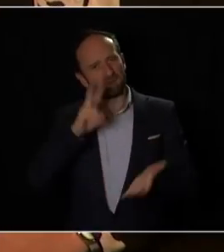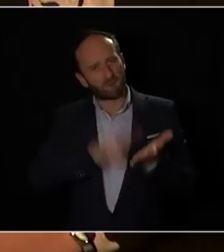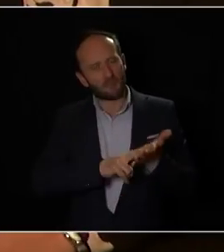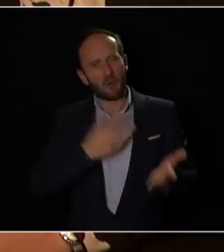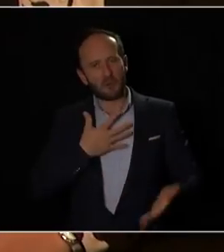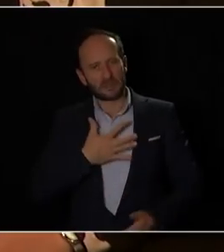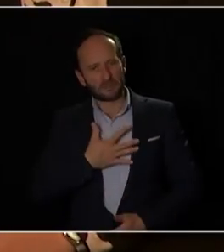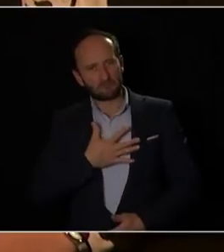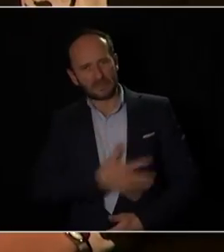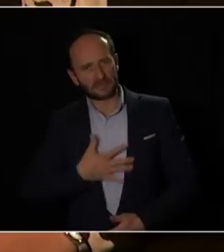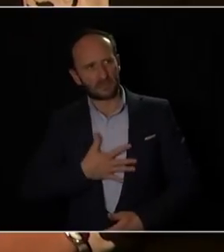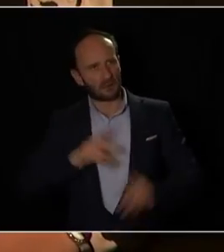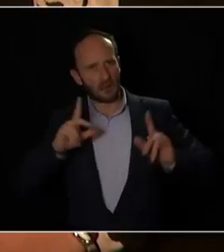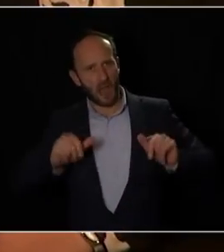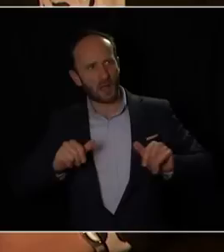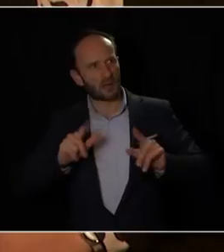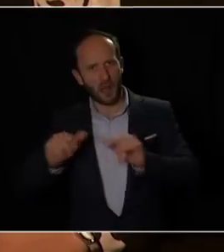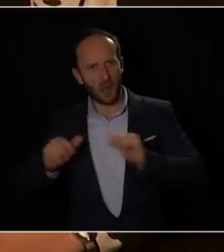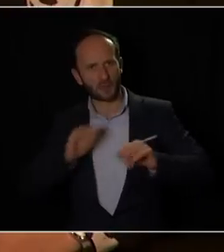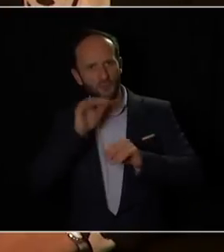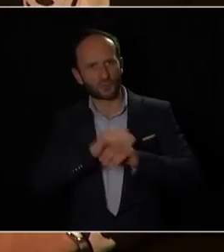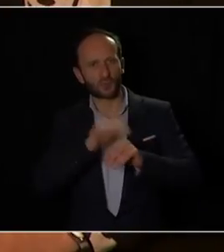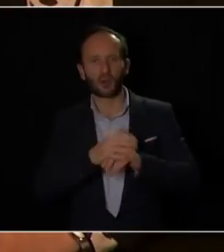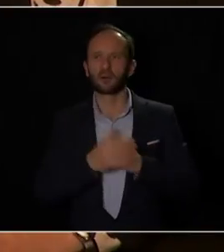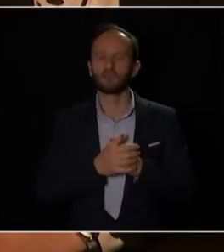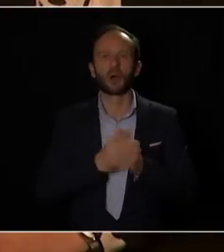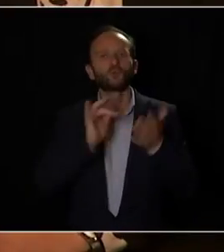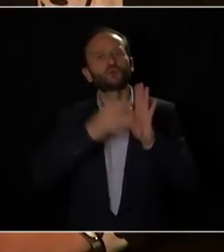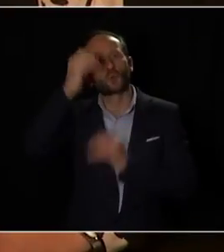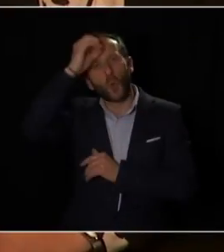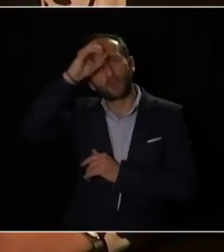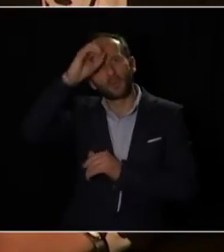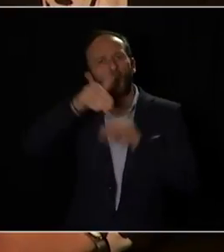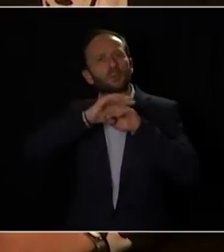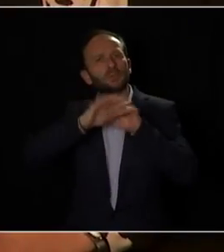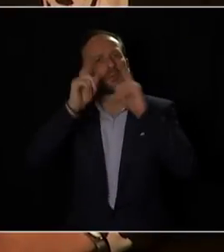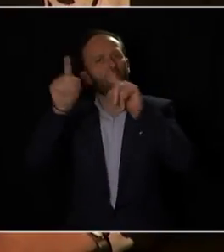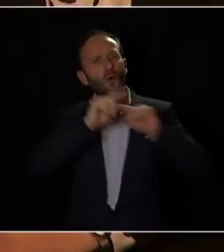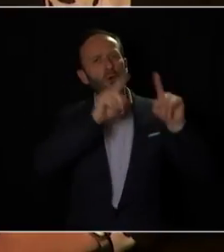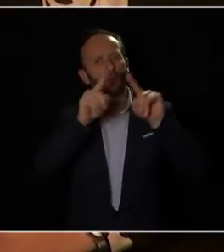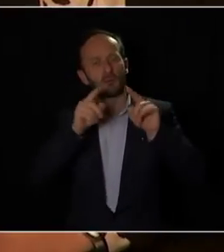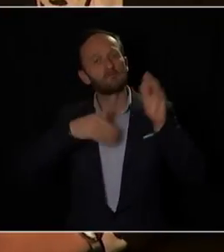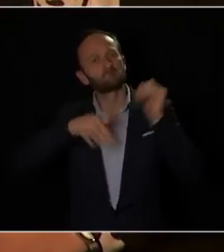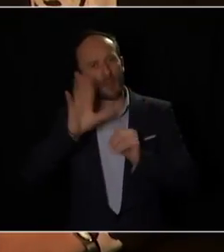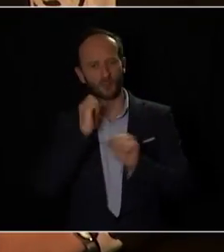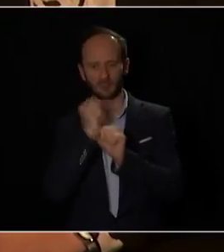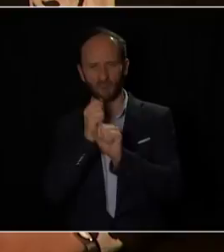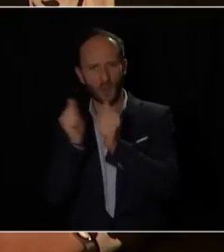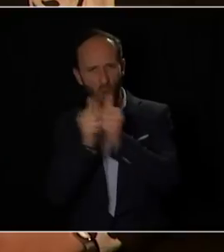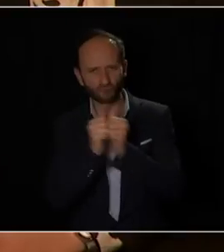vous ce soir. Nous n'avons pas tous les mêmes opinions, mais nous travaillons ensemble, collectivités